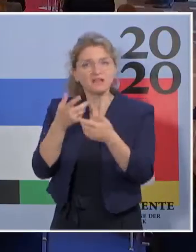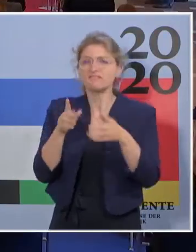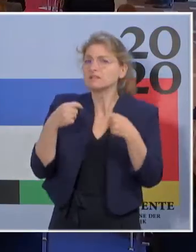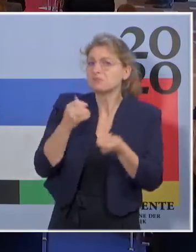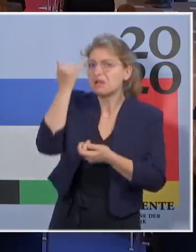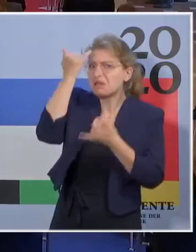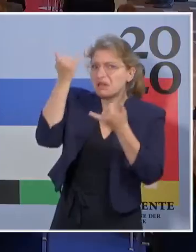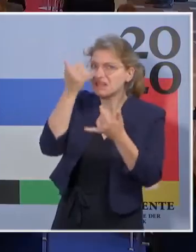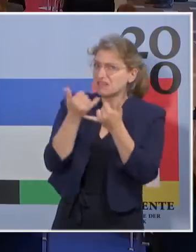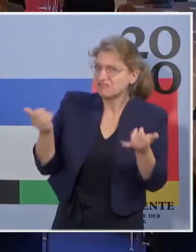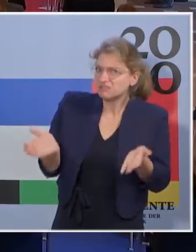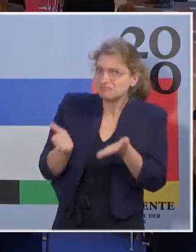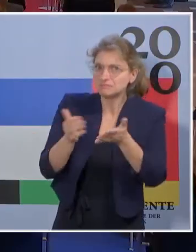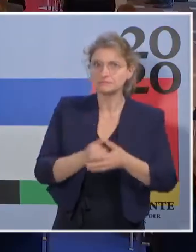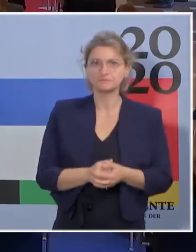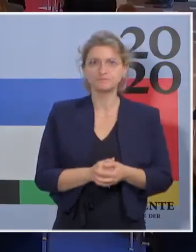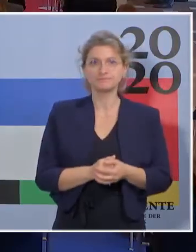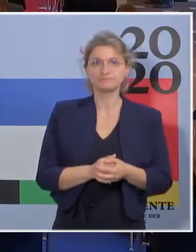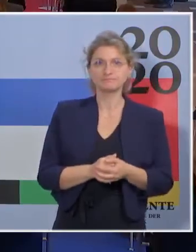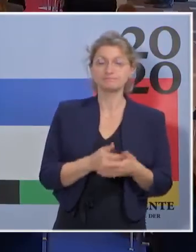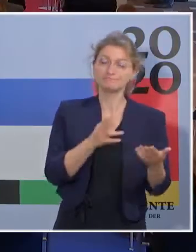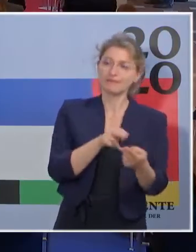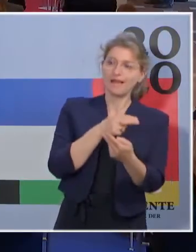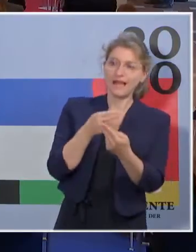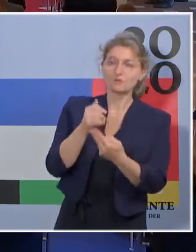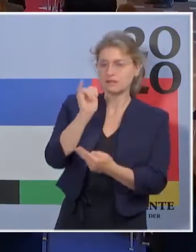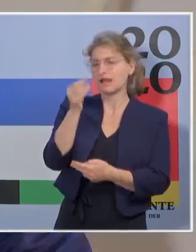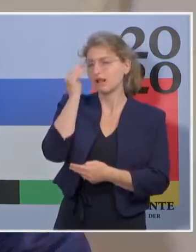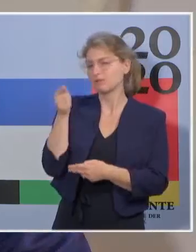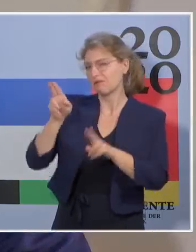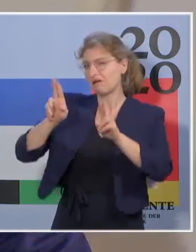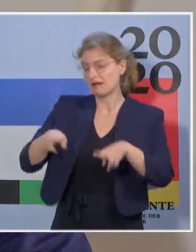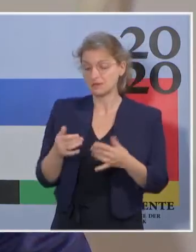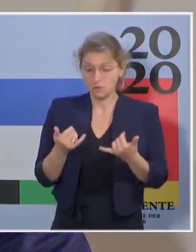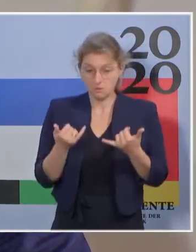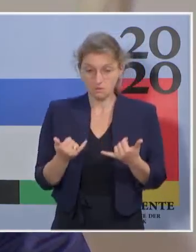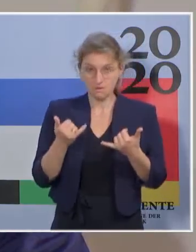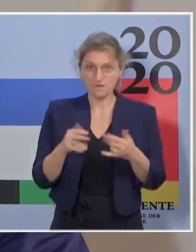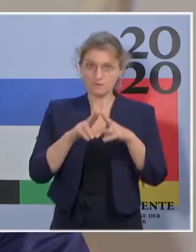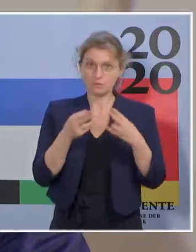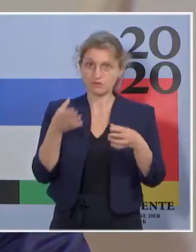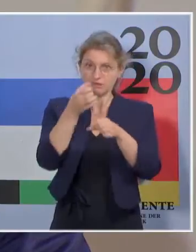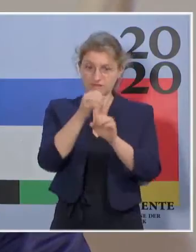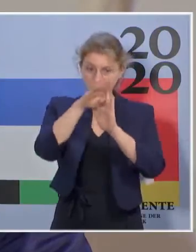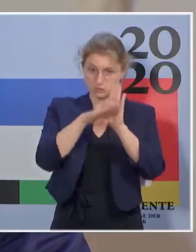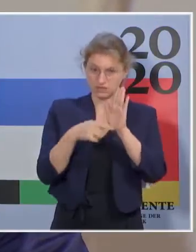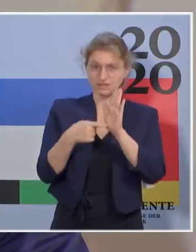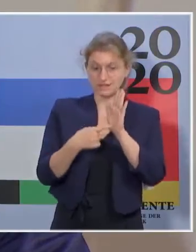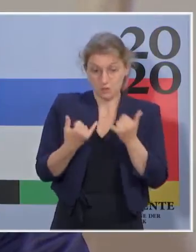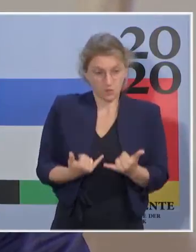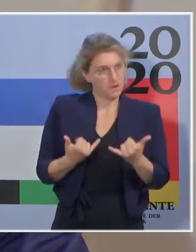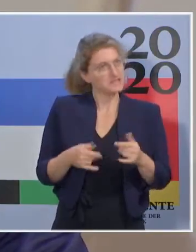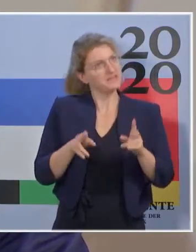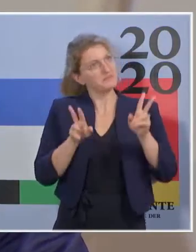ich glaube, Sie haben ganz recht, dass heute das Bundesverfassungsgesetz zwar das